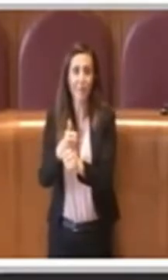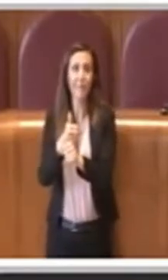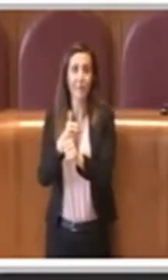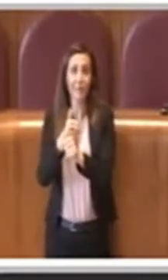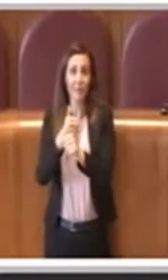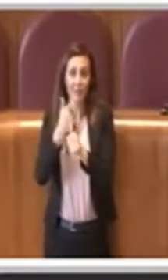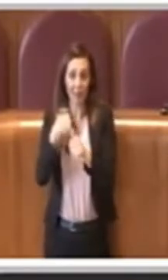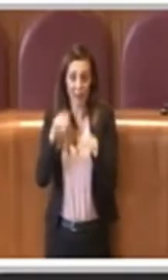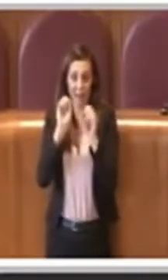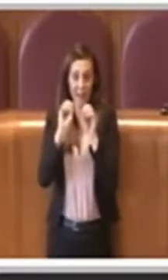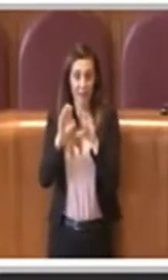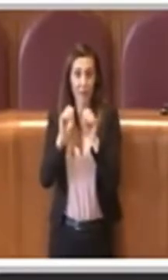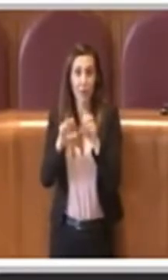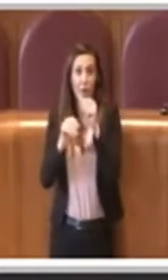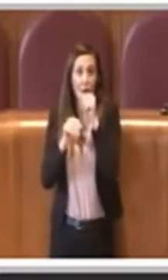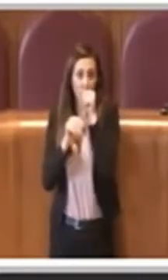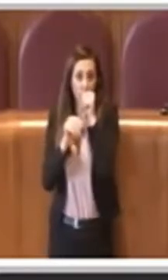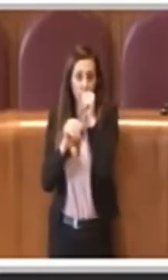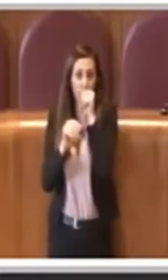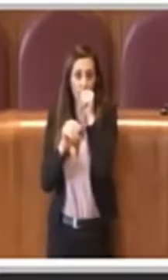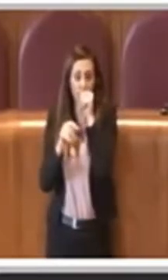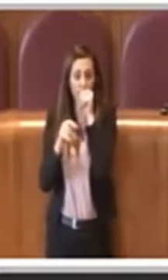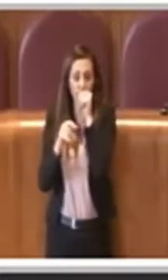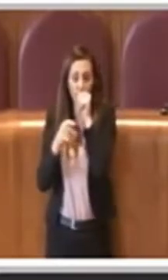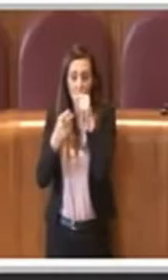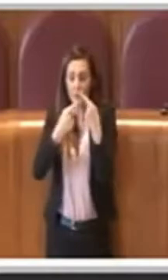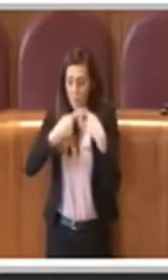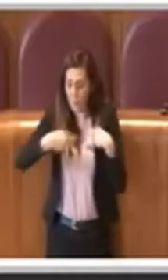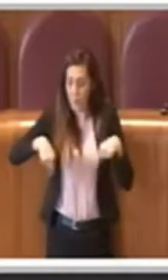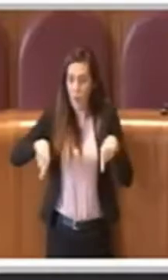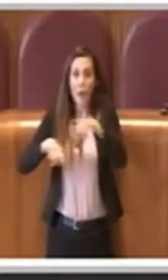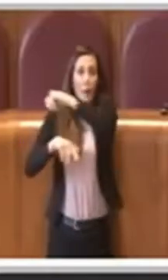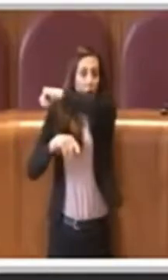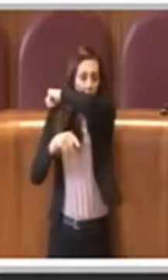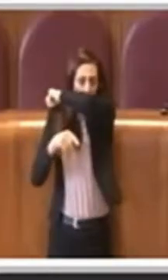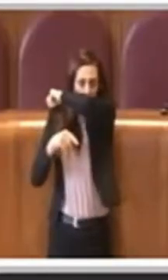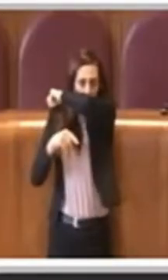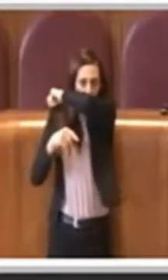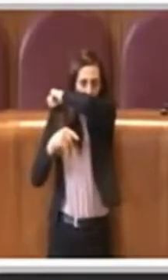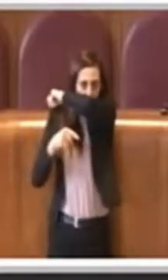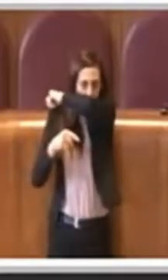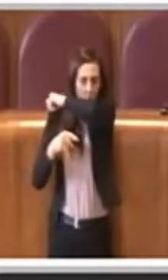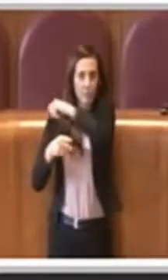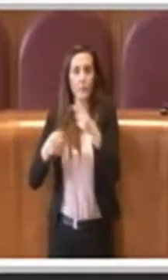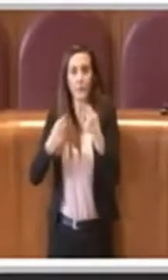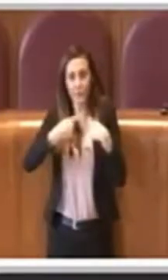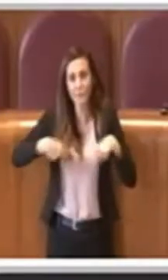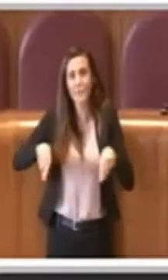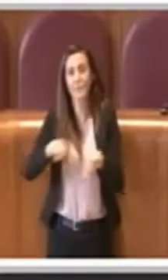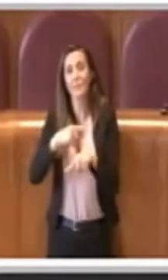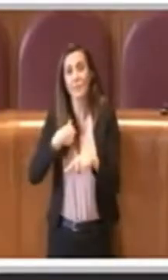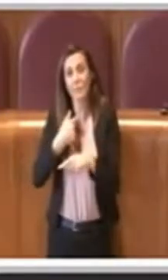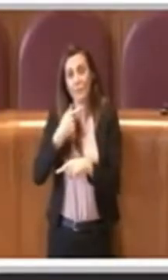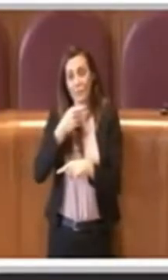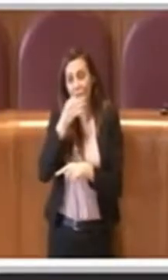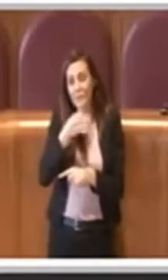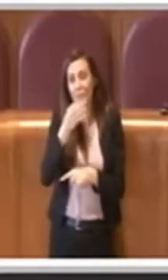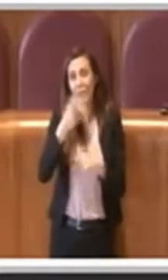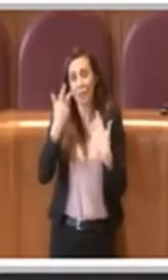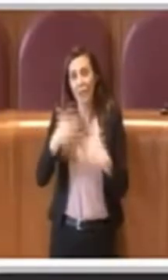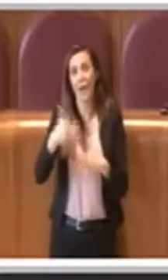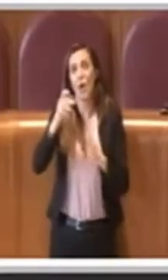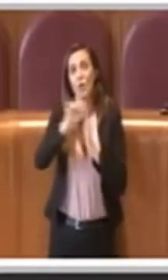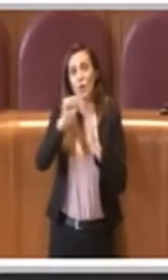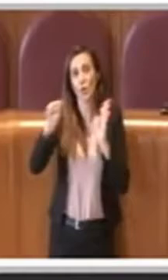dei rifiuti. Noi abbiamo parlato più volte di questi centri di raccolta, è già stata fatta un po' di